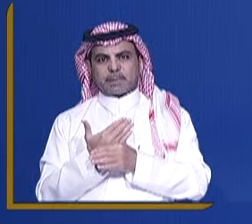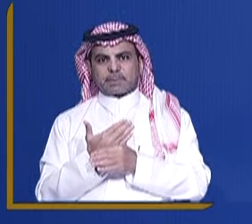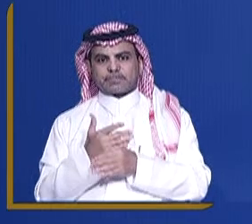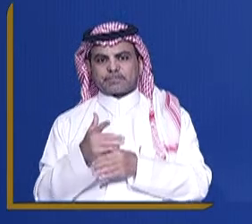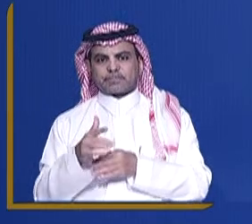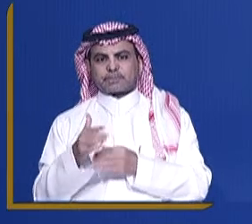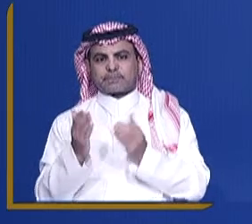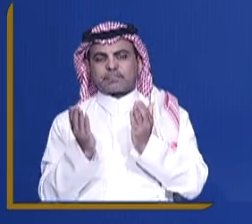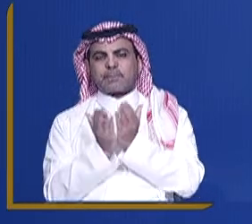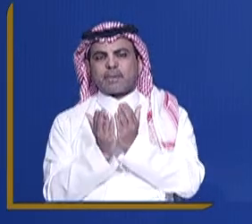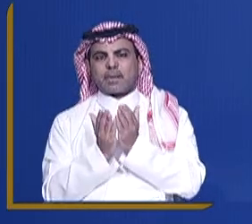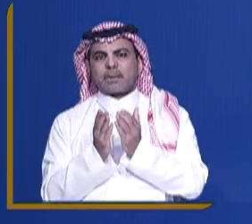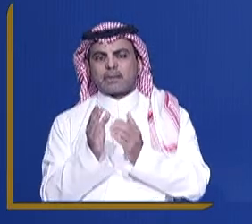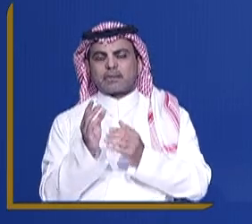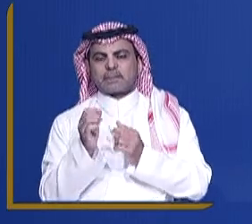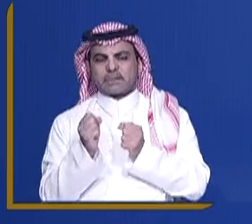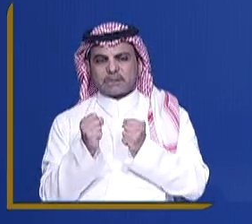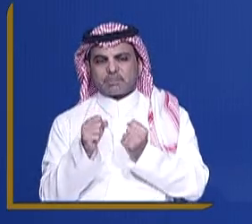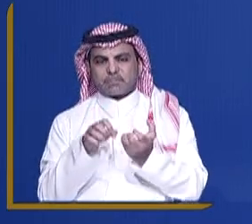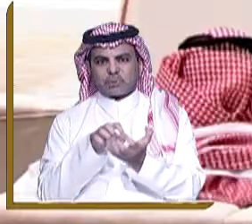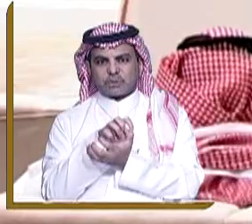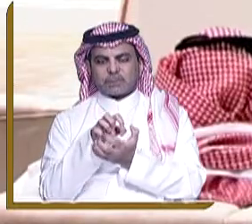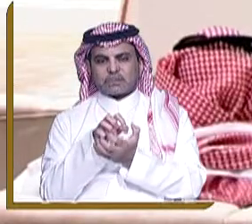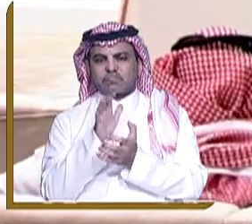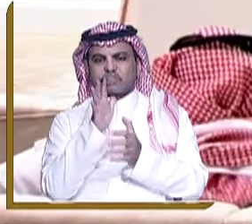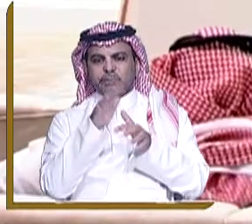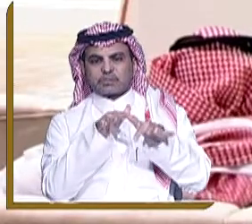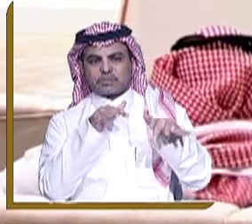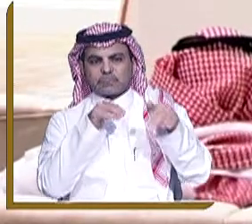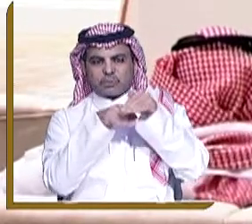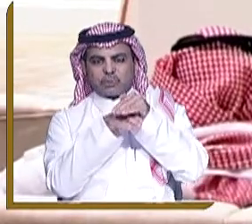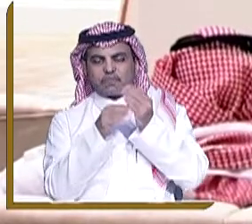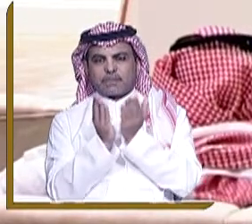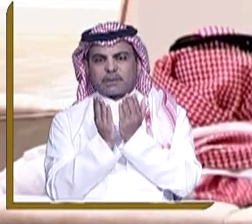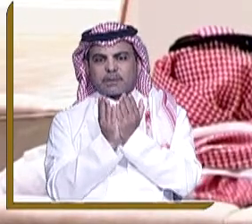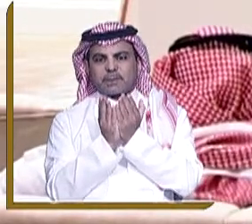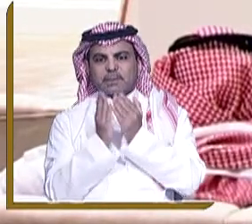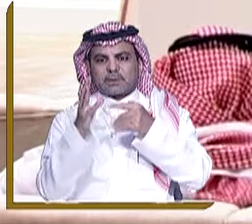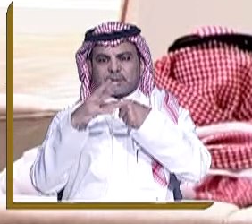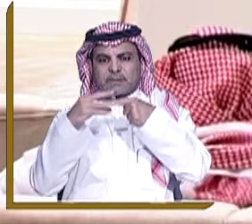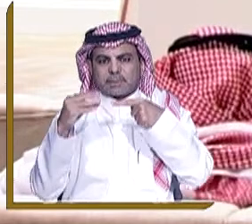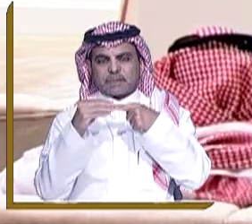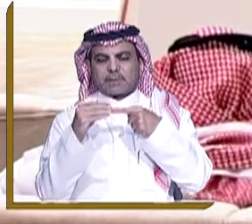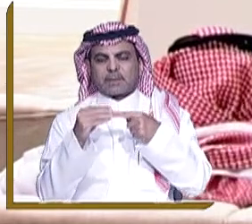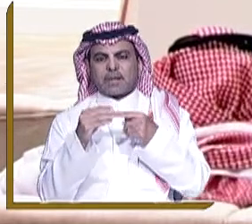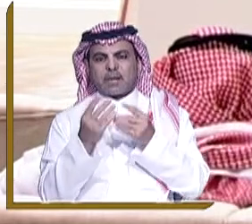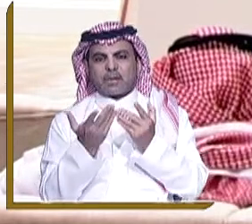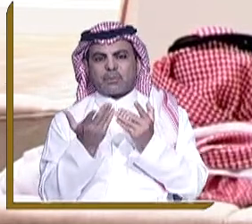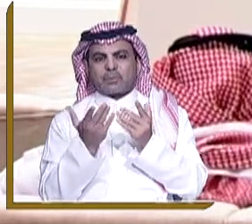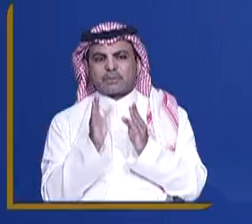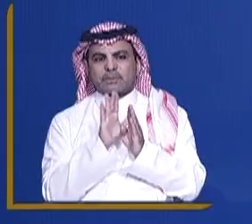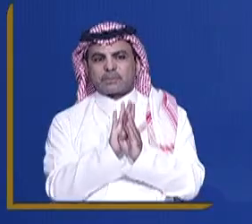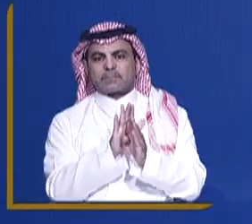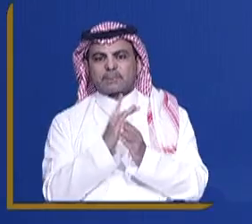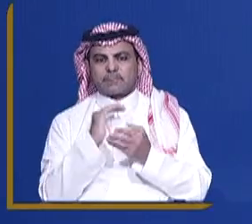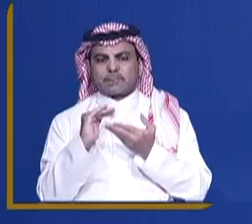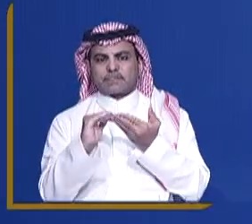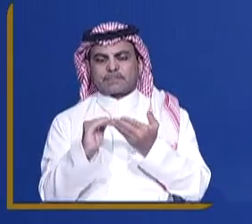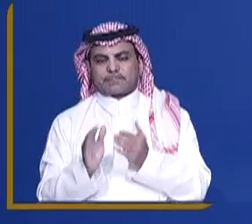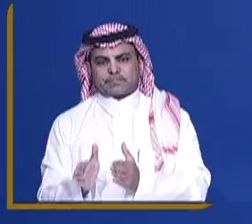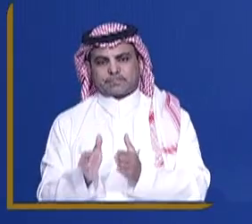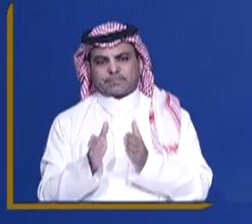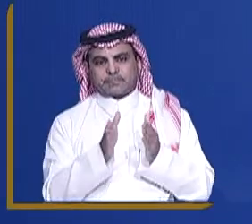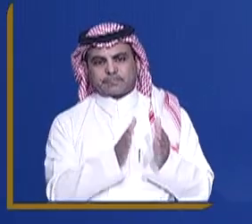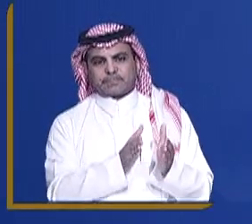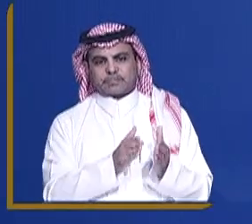بعض المدارس اللي لديها تحديات سواء كان تكدس أو بعض نقص في بعض الدعم التي تحتاجه بمشيئة الله.